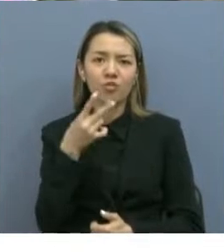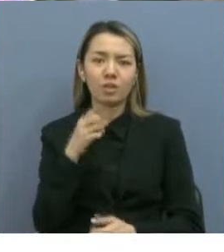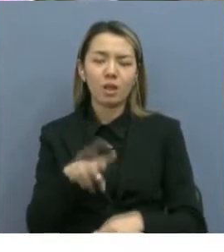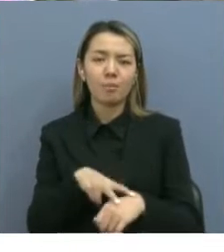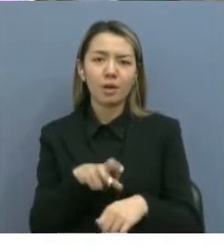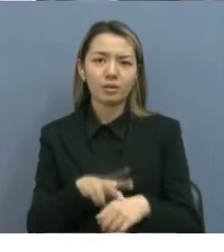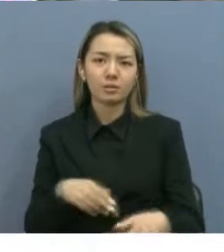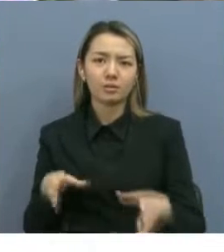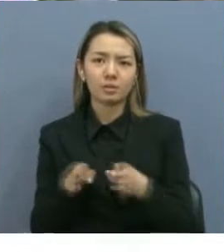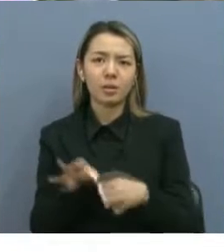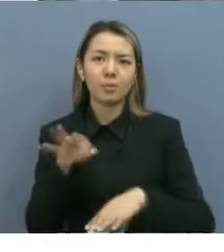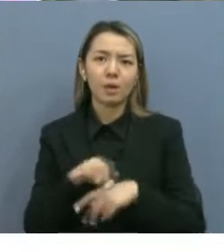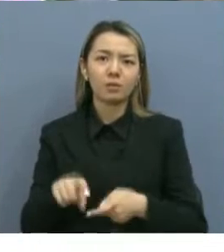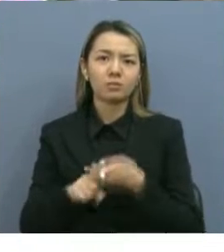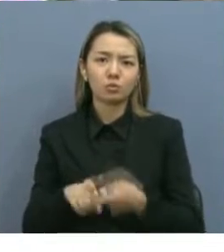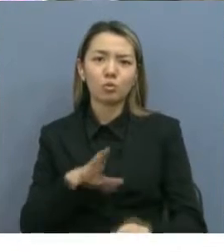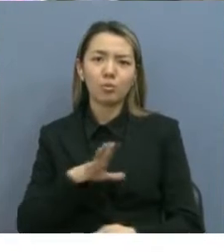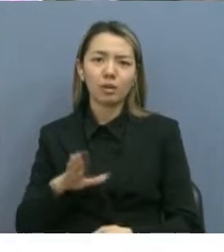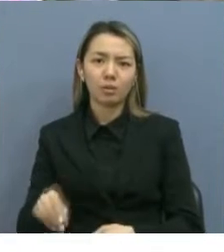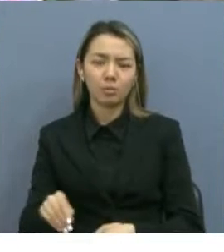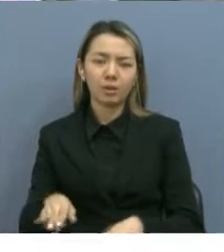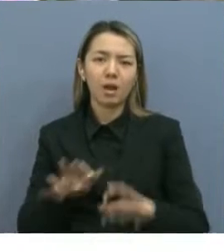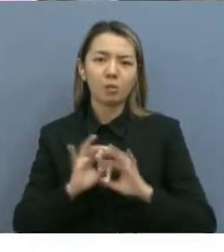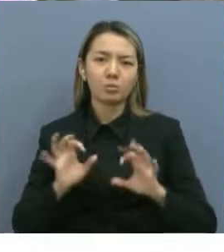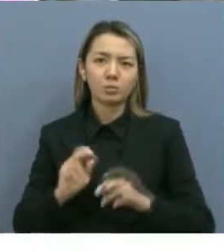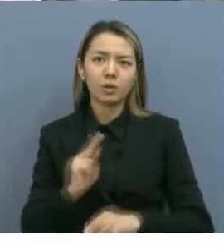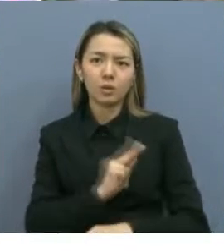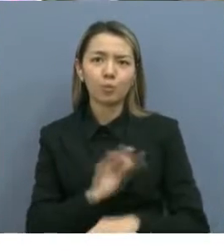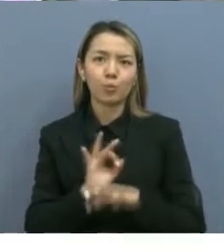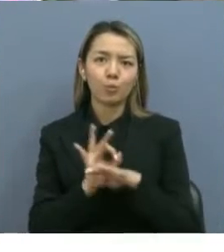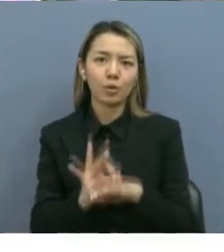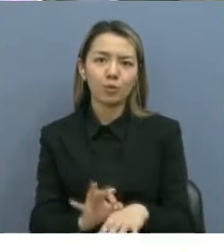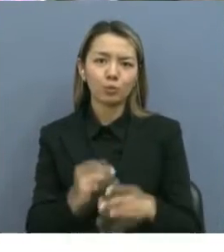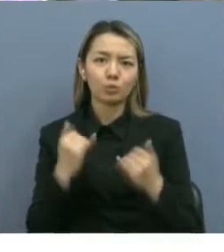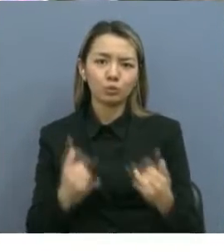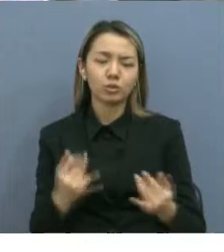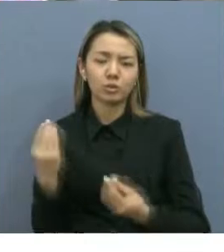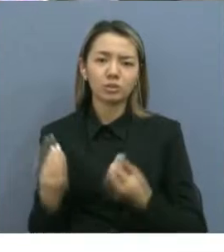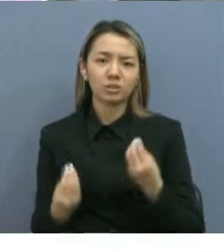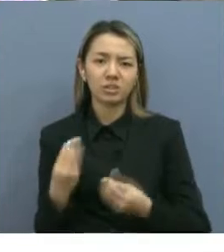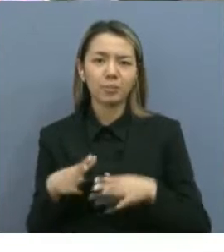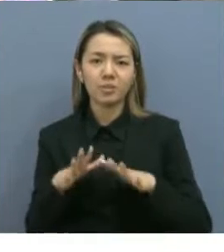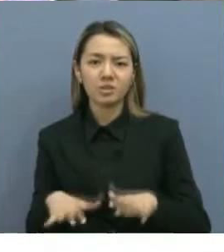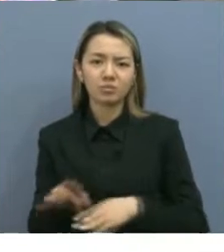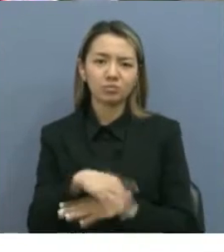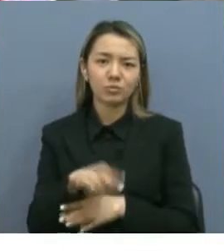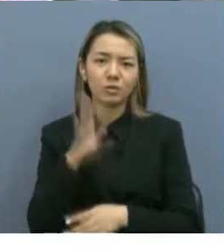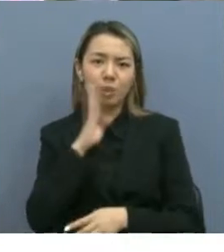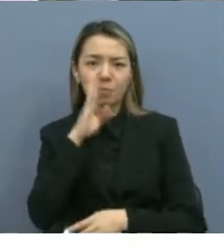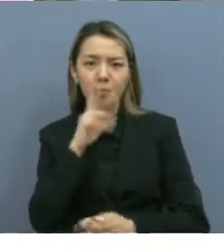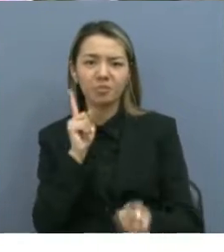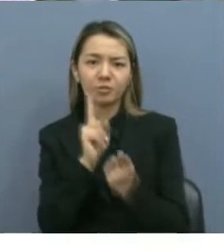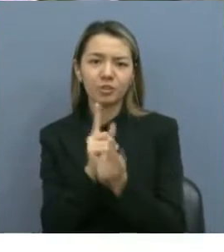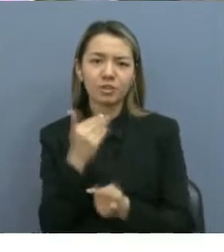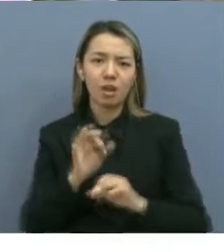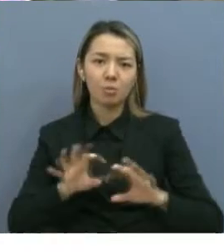полиция қызметкерлері аурудың алдын алумен болдырмау мақсатында түсіндіру жұмыстарын жүргізіп жатырмыз. Ойын алаңдарына рейд жүргізіп ата-аналармен кездесеміз.